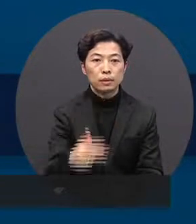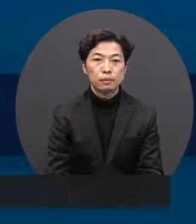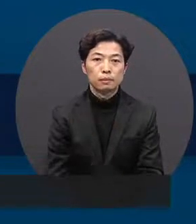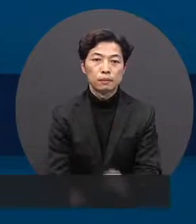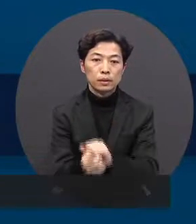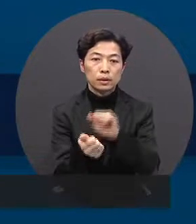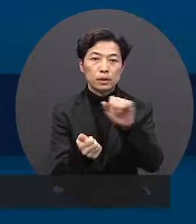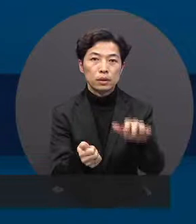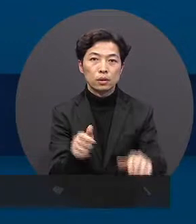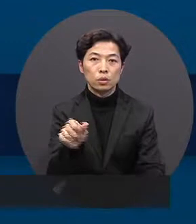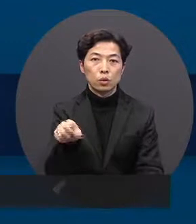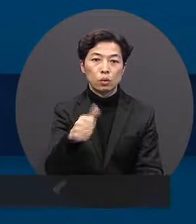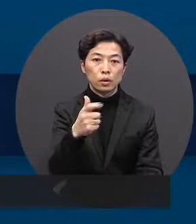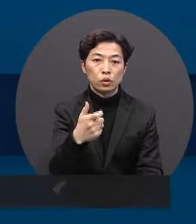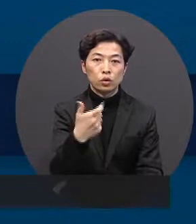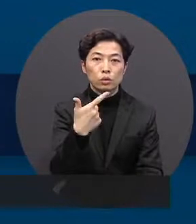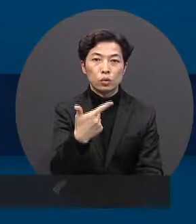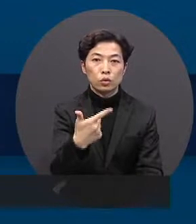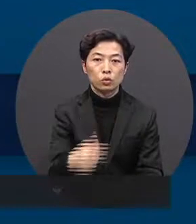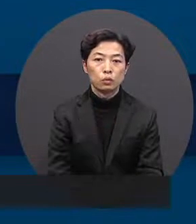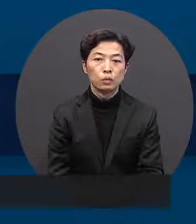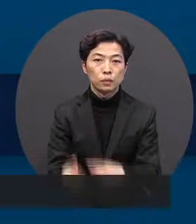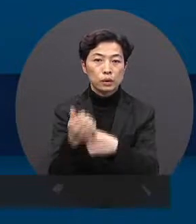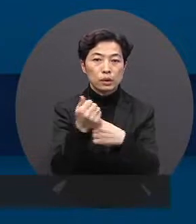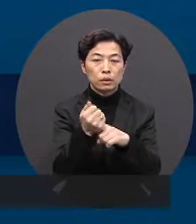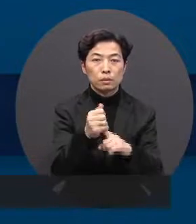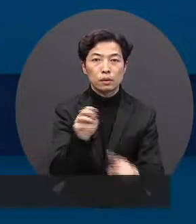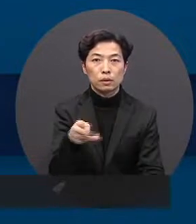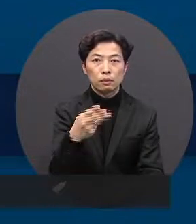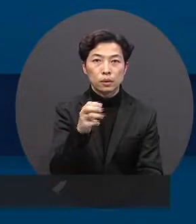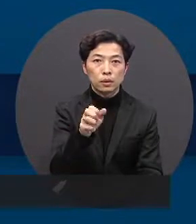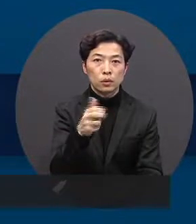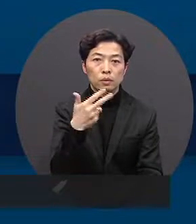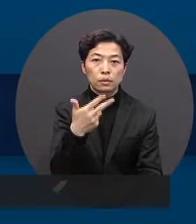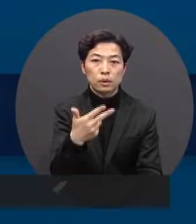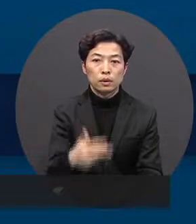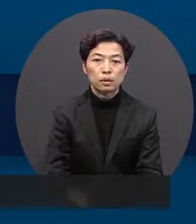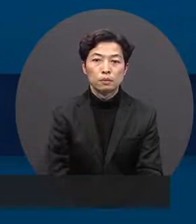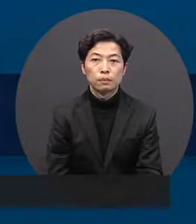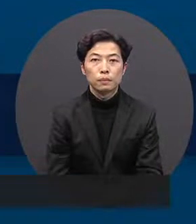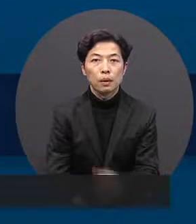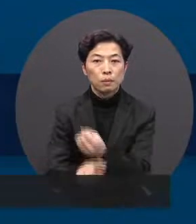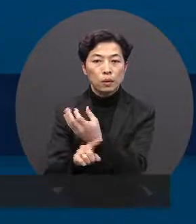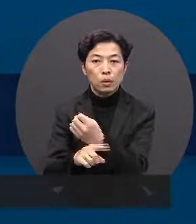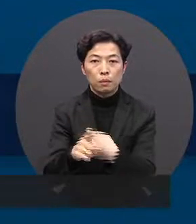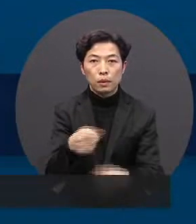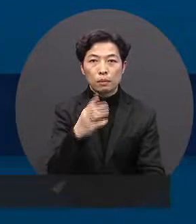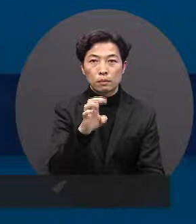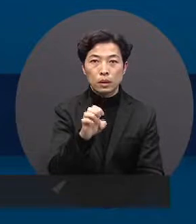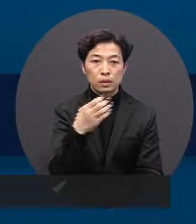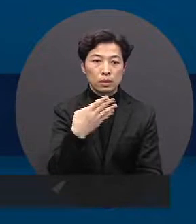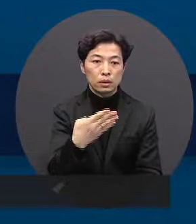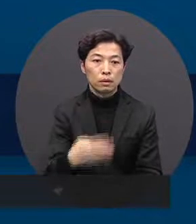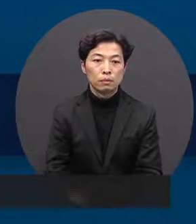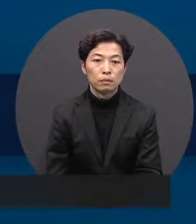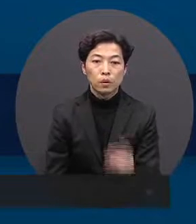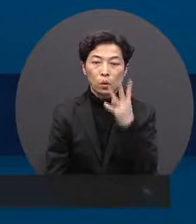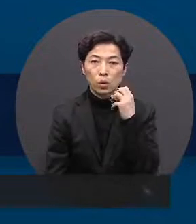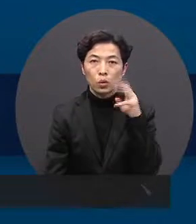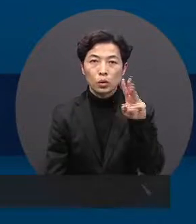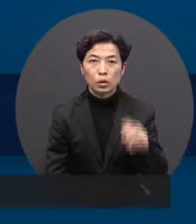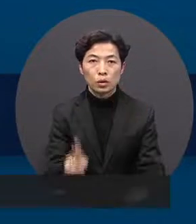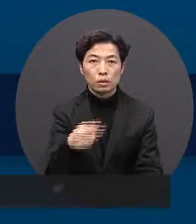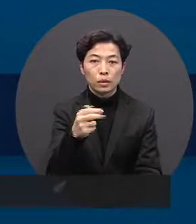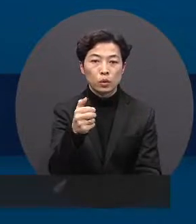227명, 진천 566명, 증평 357명, 보은 144명,